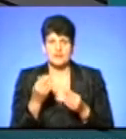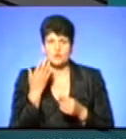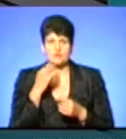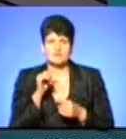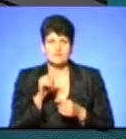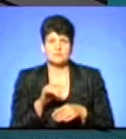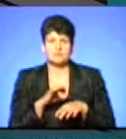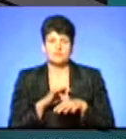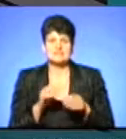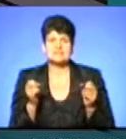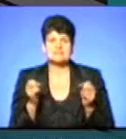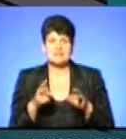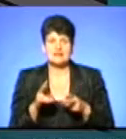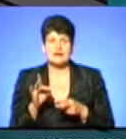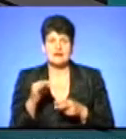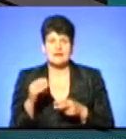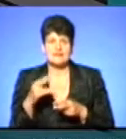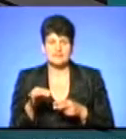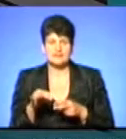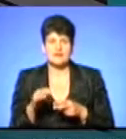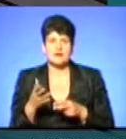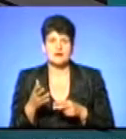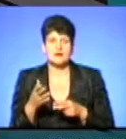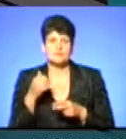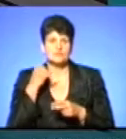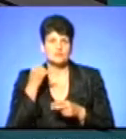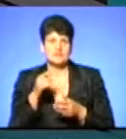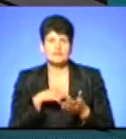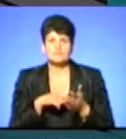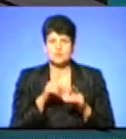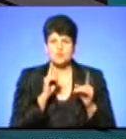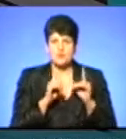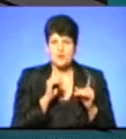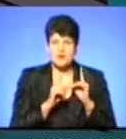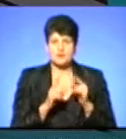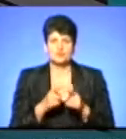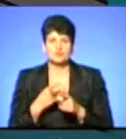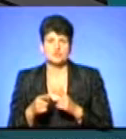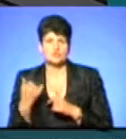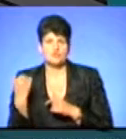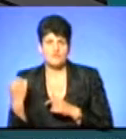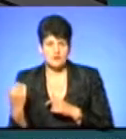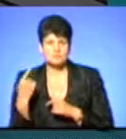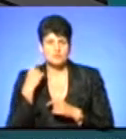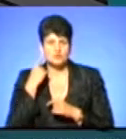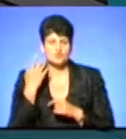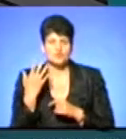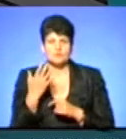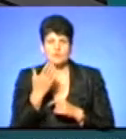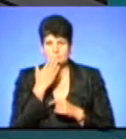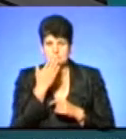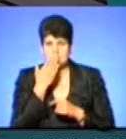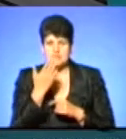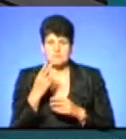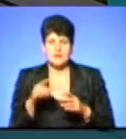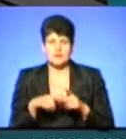здійснюєте спеціальний рейд, а зателефонували чи в міську раду, чи до вас, що от ми чуємо такий запах горілого